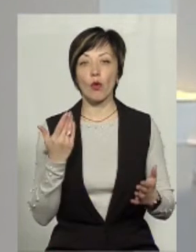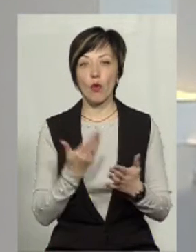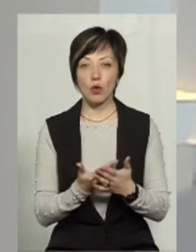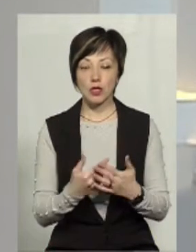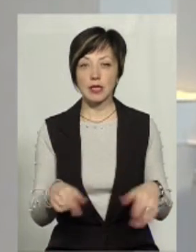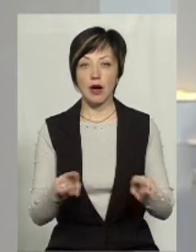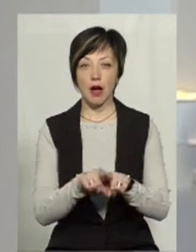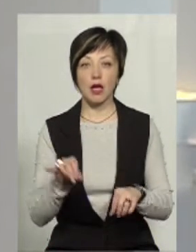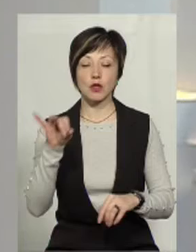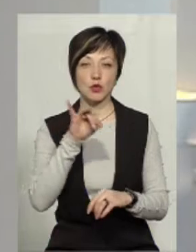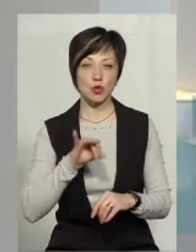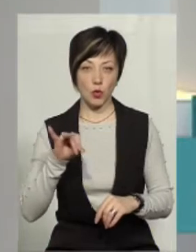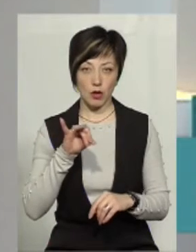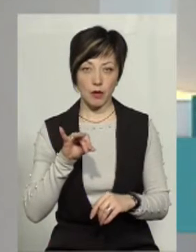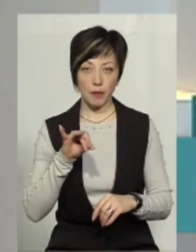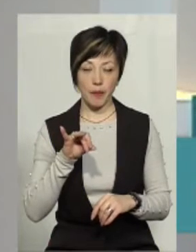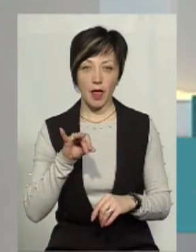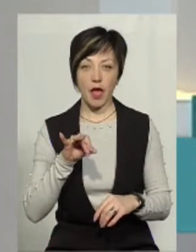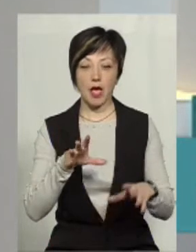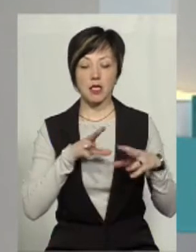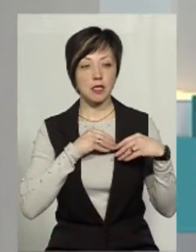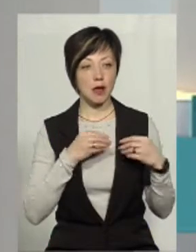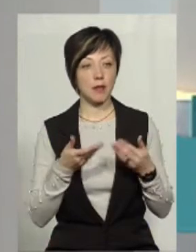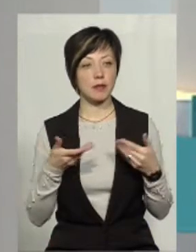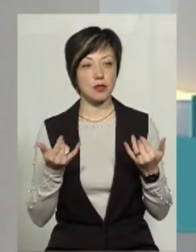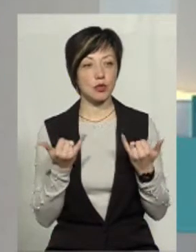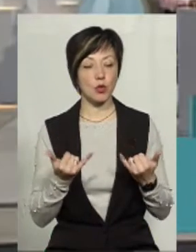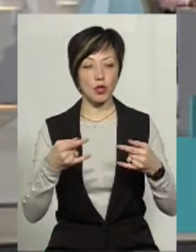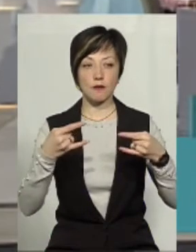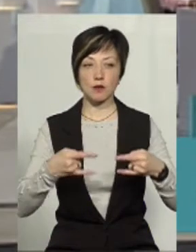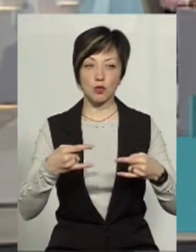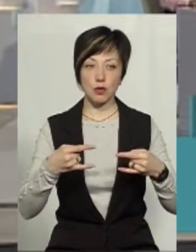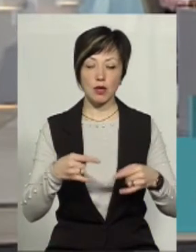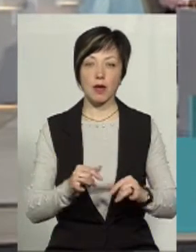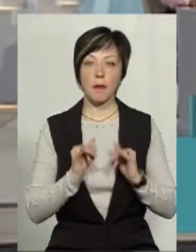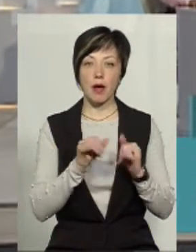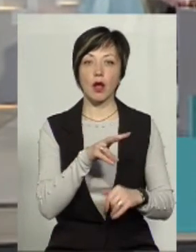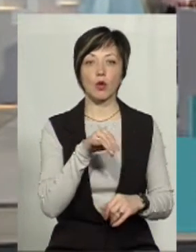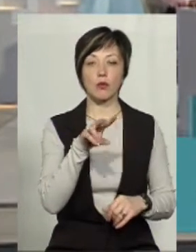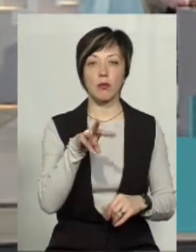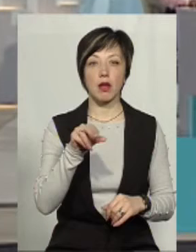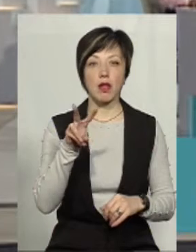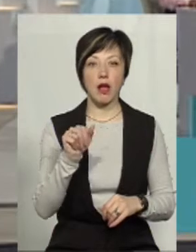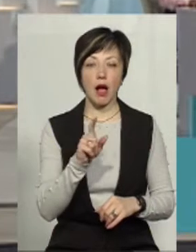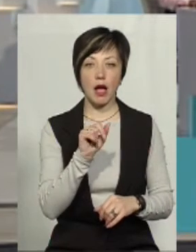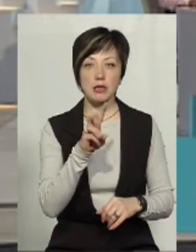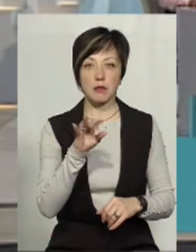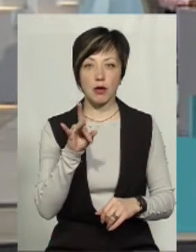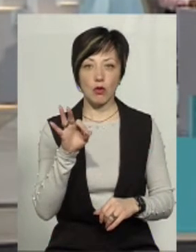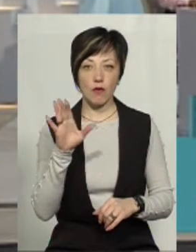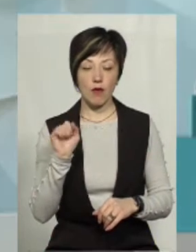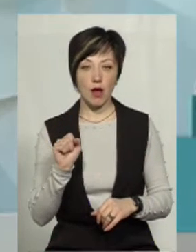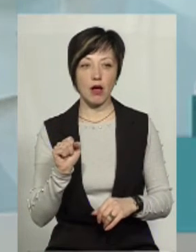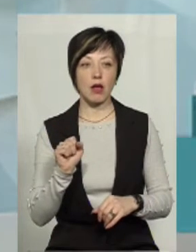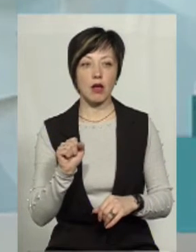Отже, така історія. З нами сьогодні у студії пані Людмила Казімірова, доцент